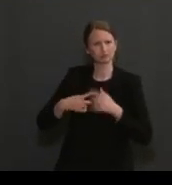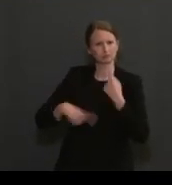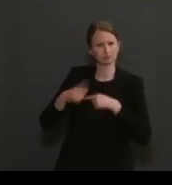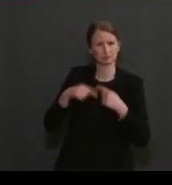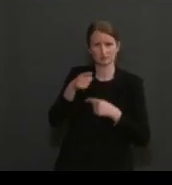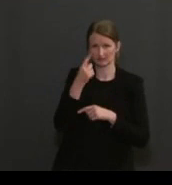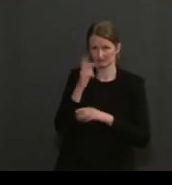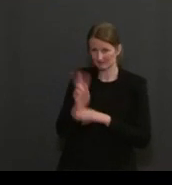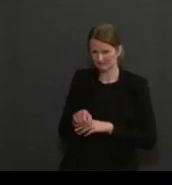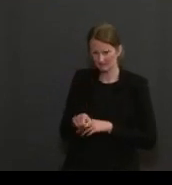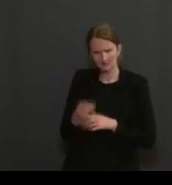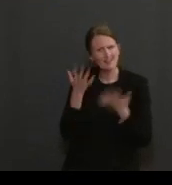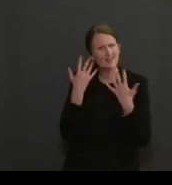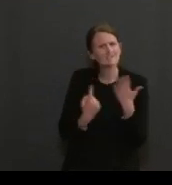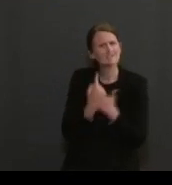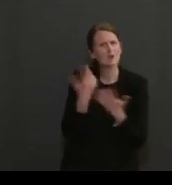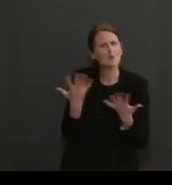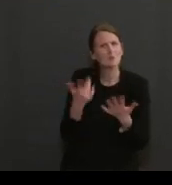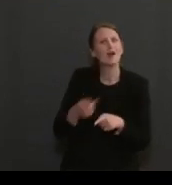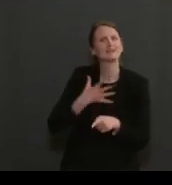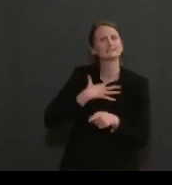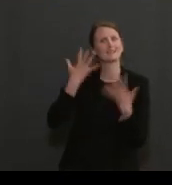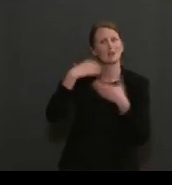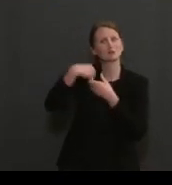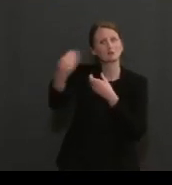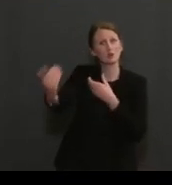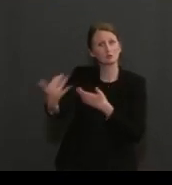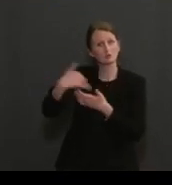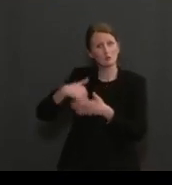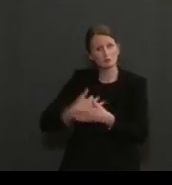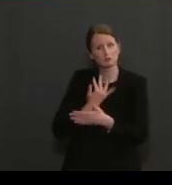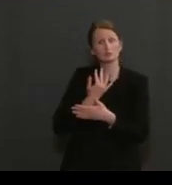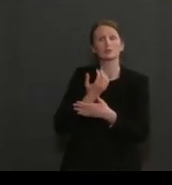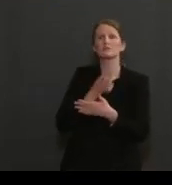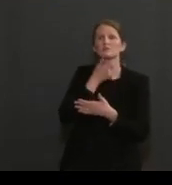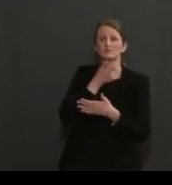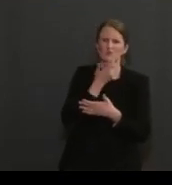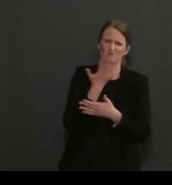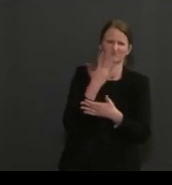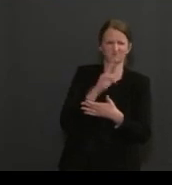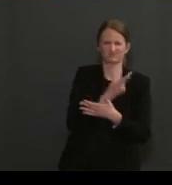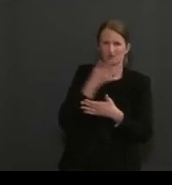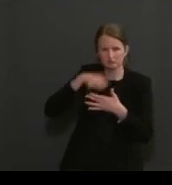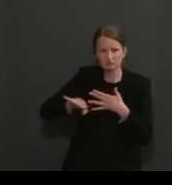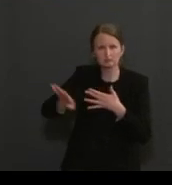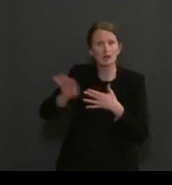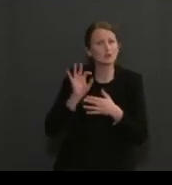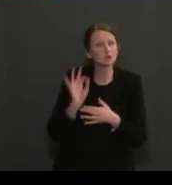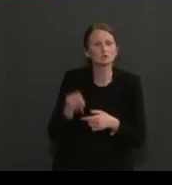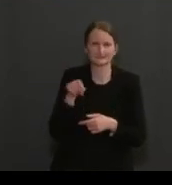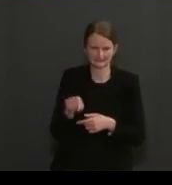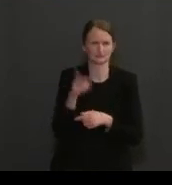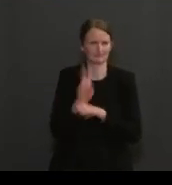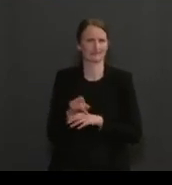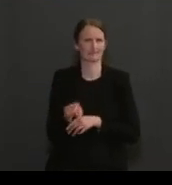l'air soit non pas recirculé mais réenvoyé vers l'extérieur, donc utilisé une seule fois, même si par